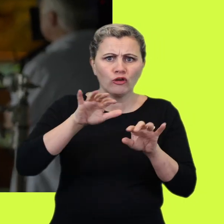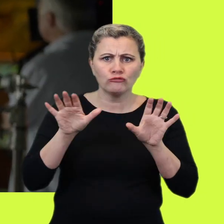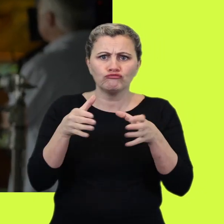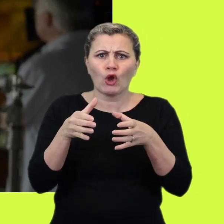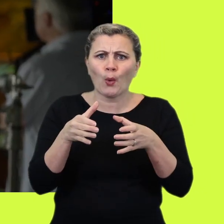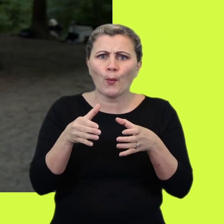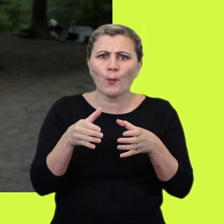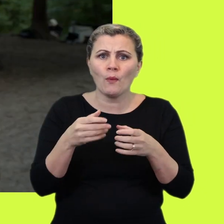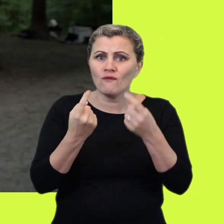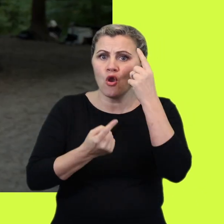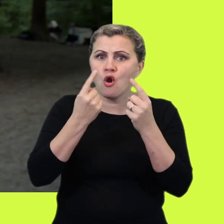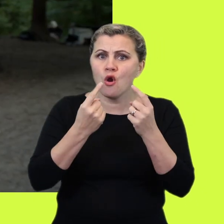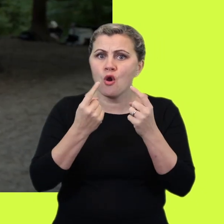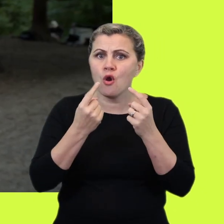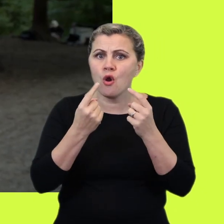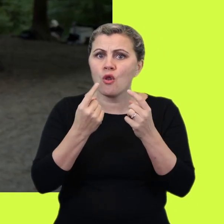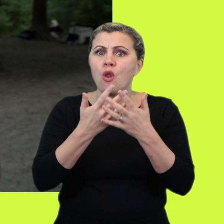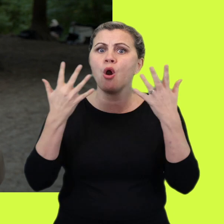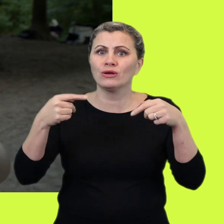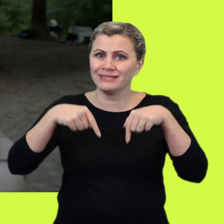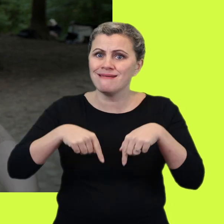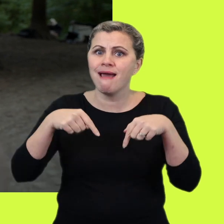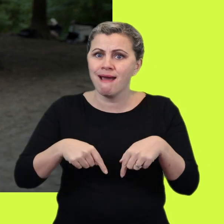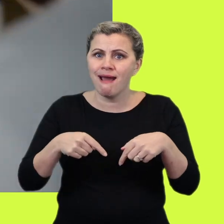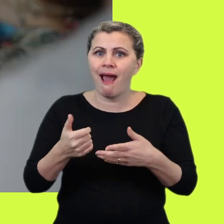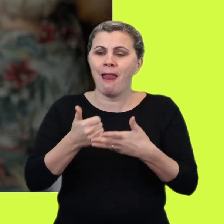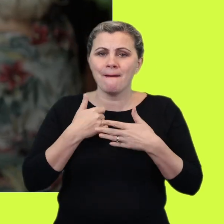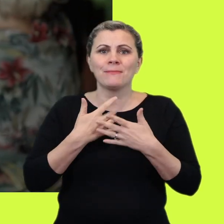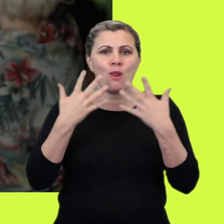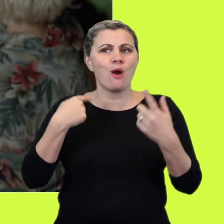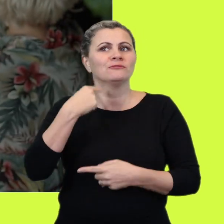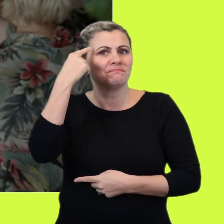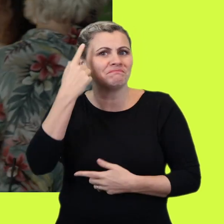faint wedi dysgu o cael bod yma a helpu hynna redag mae wedi bod yn anhygoel.